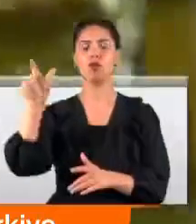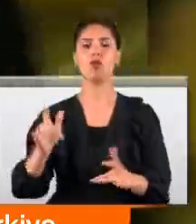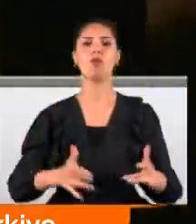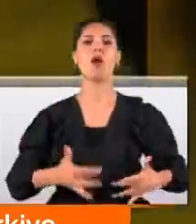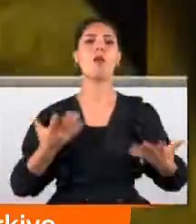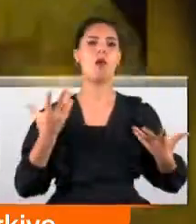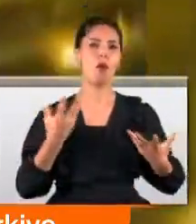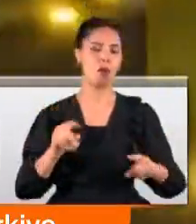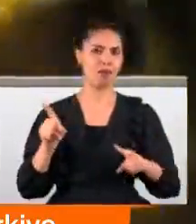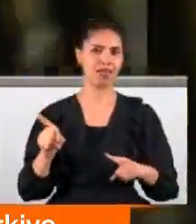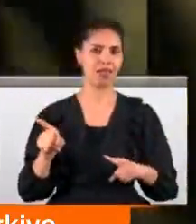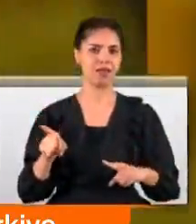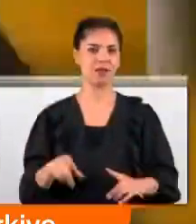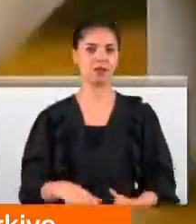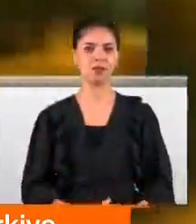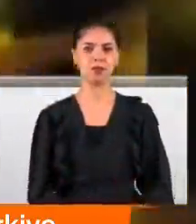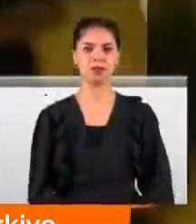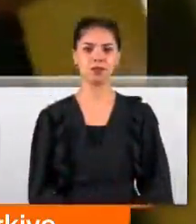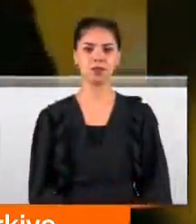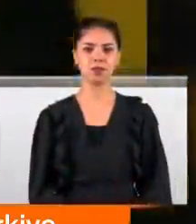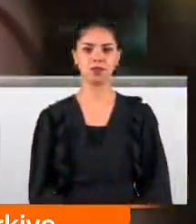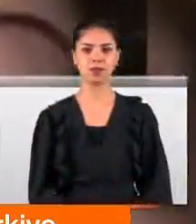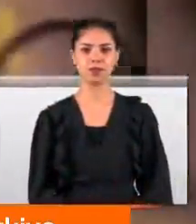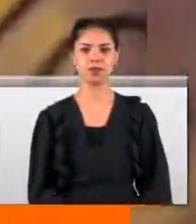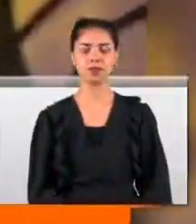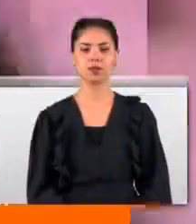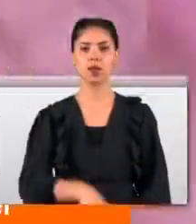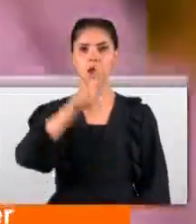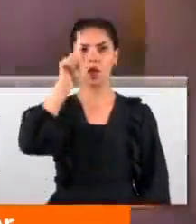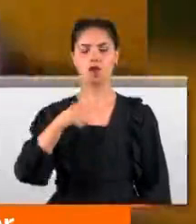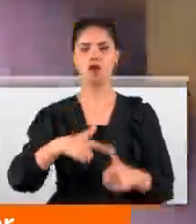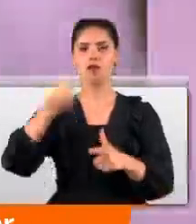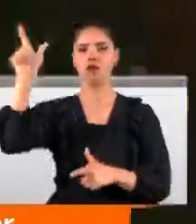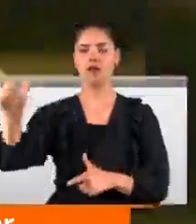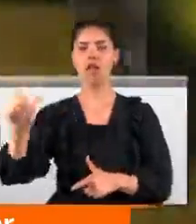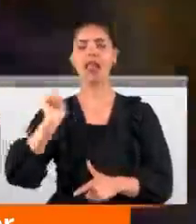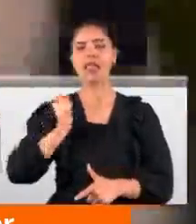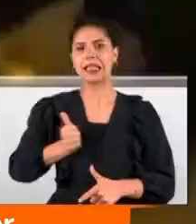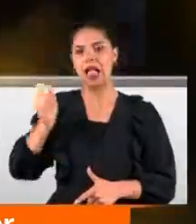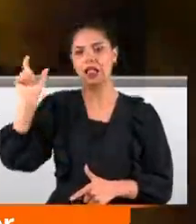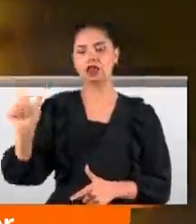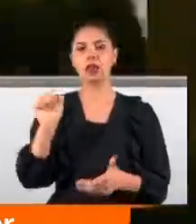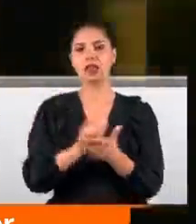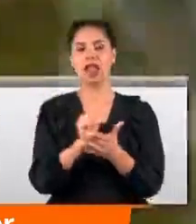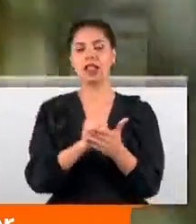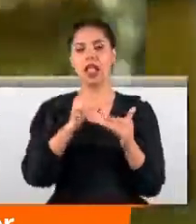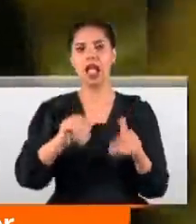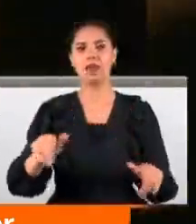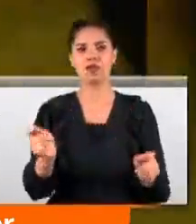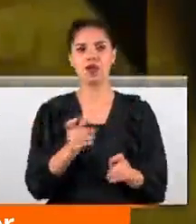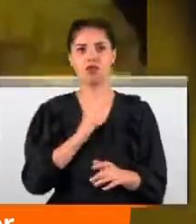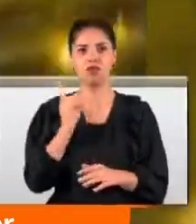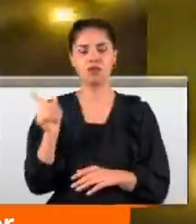gitmedi tekme kardeşim geri çekme çekme önce Fernandes menajeri gazetecileri engellemeye çalıştı